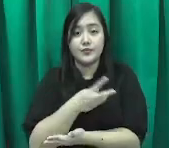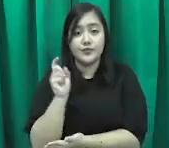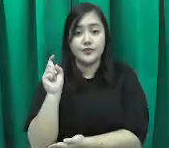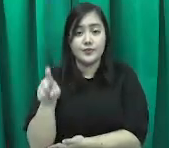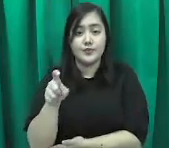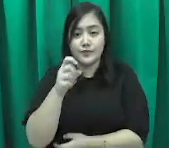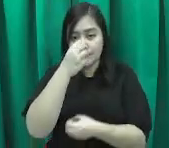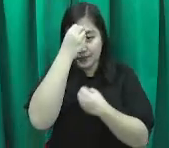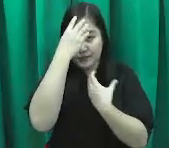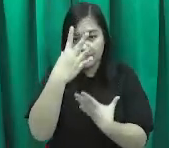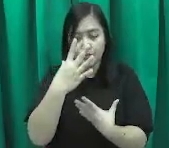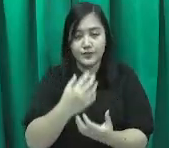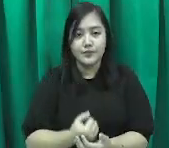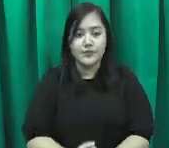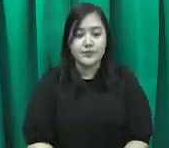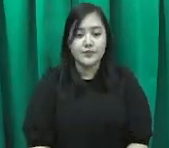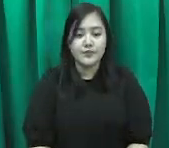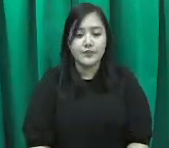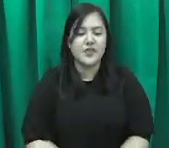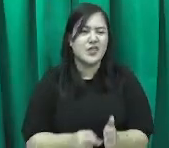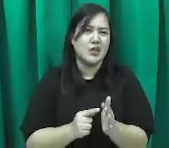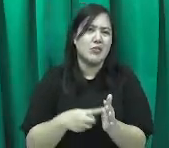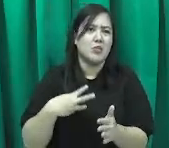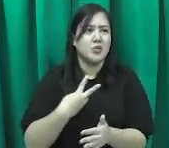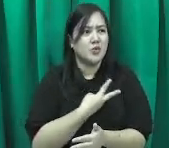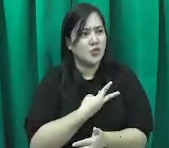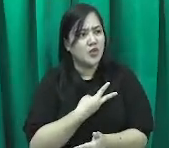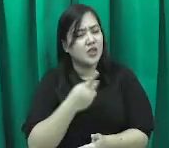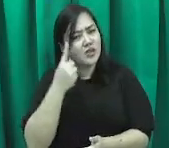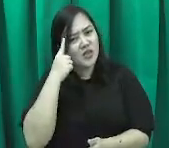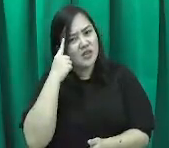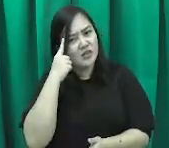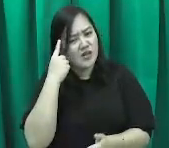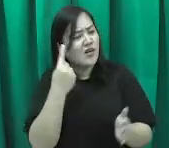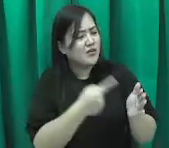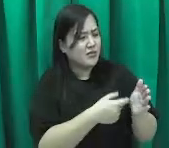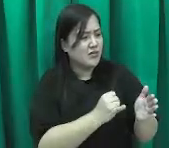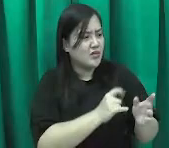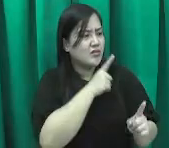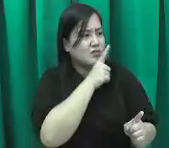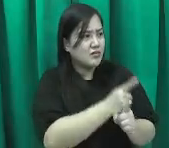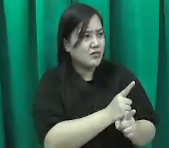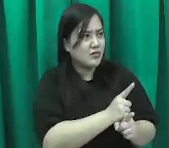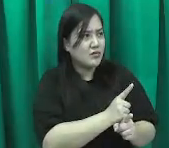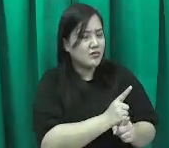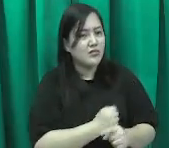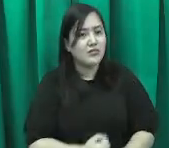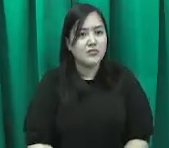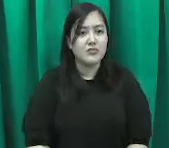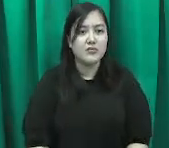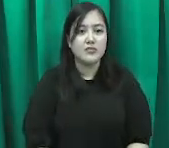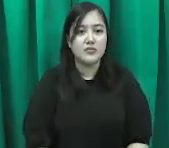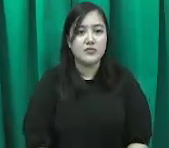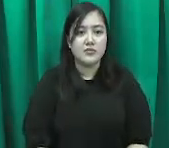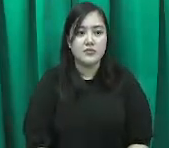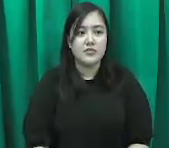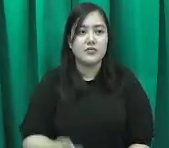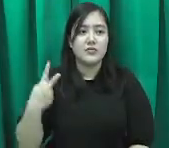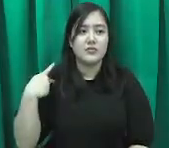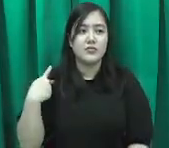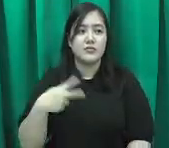minsan tama minsan tama naman yung pagpapalaki diba ko sa ating mga anak. Diba may verse yan? Yeah. Ayun, nakalimutan